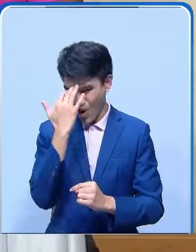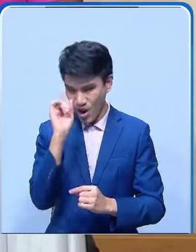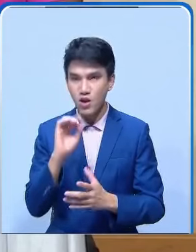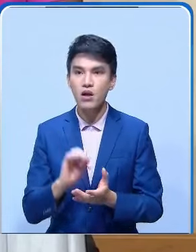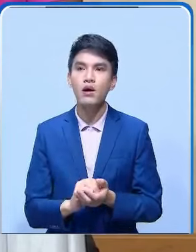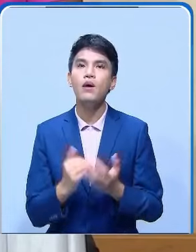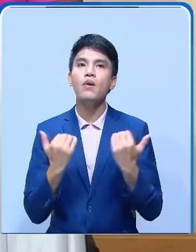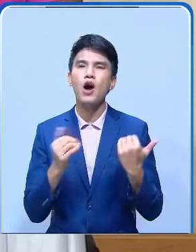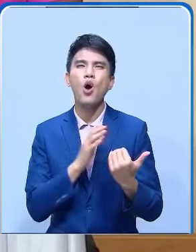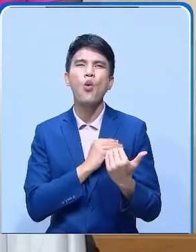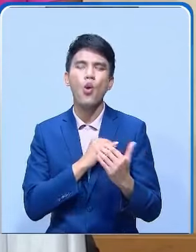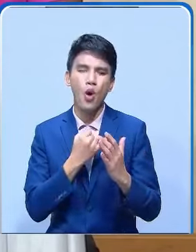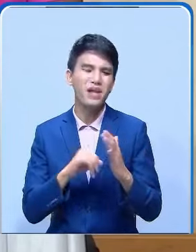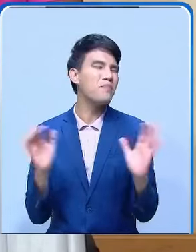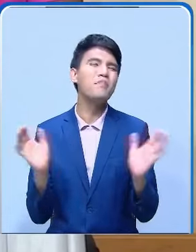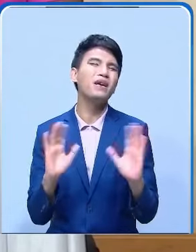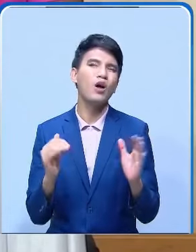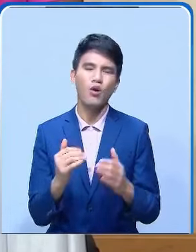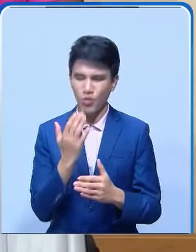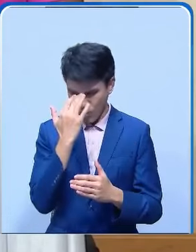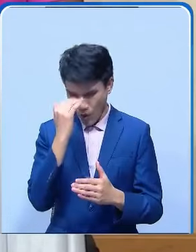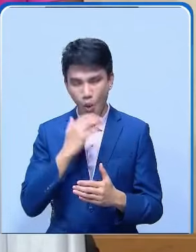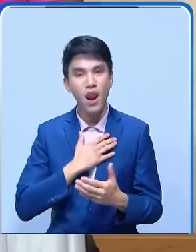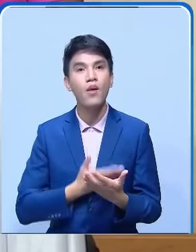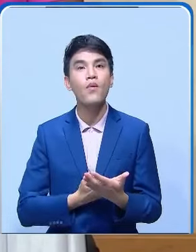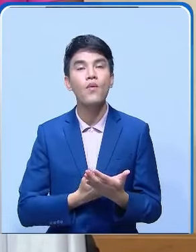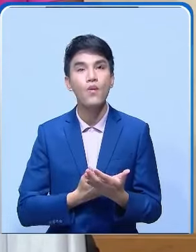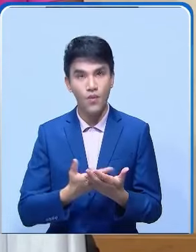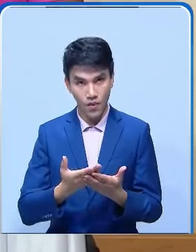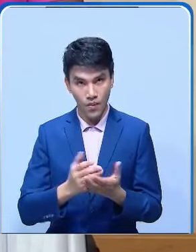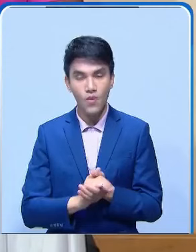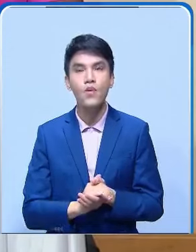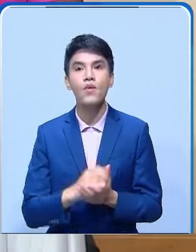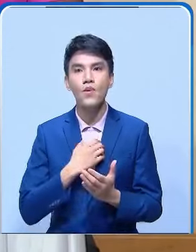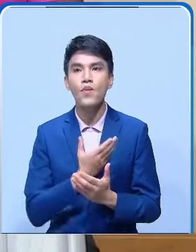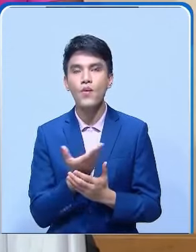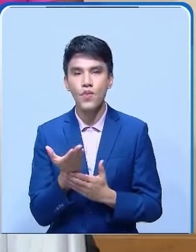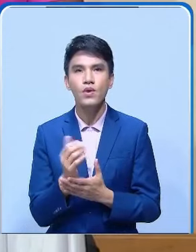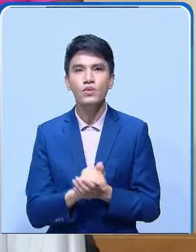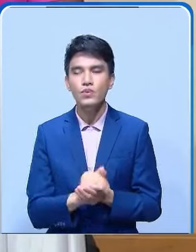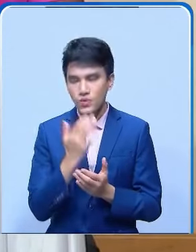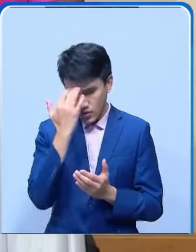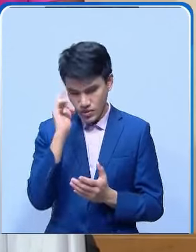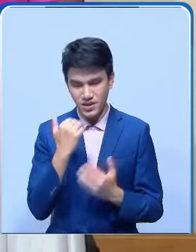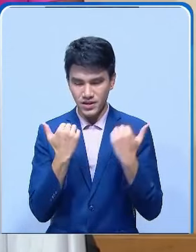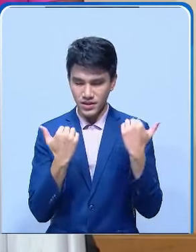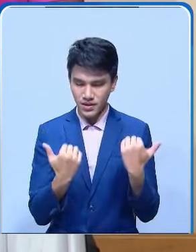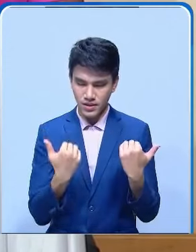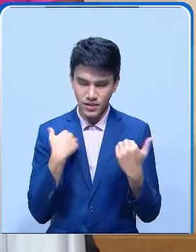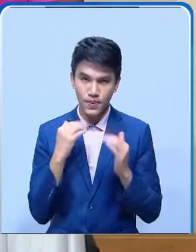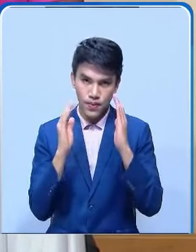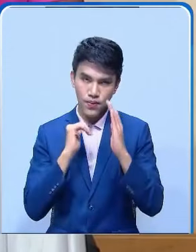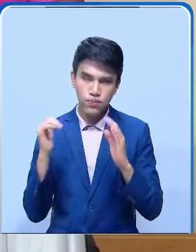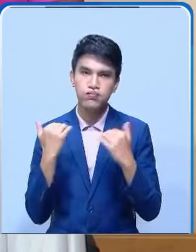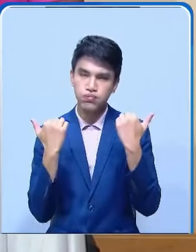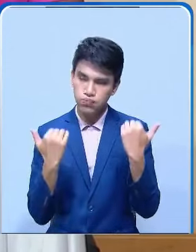ต้องไปเกรงกลัวความผิดนะครับท่านเป็นผู้บริโภคนะฮะนะครับก็ขอขอวิวรเพราะว่าเราพบมีหลายเคสนะครับเพิ่งมาแล้วก็